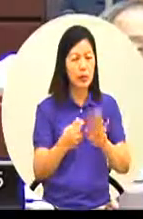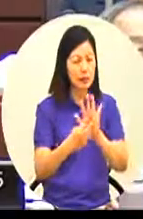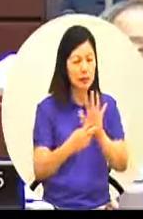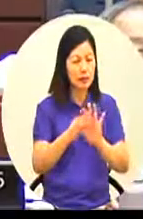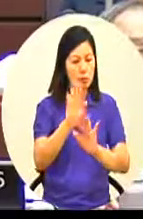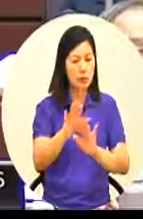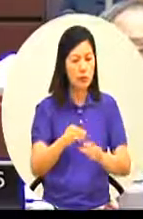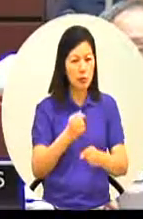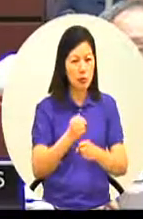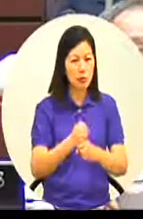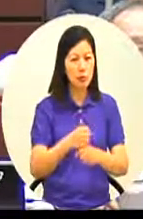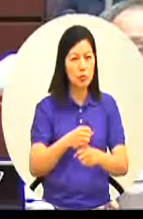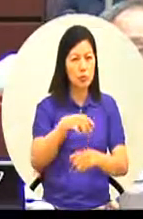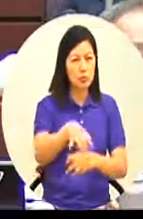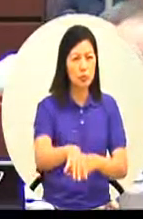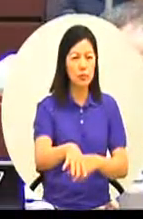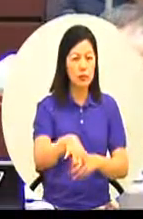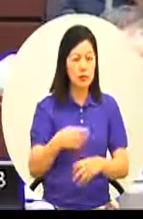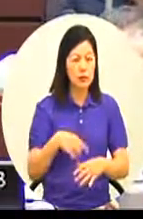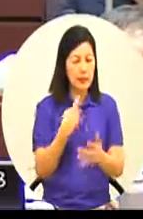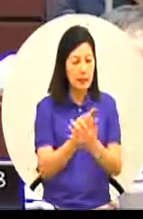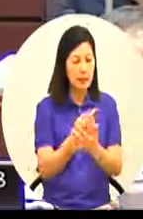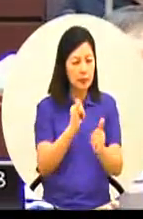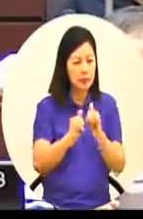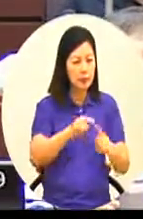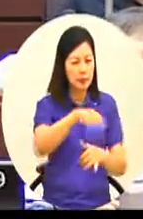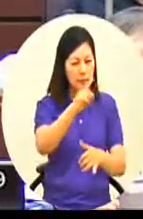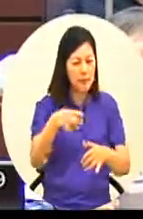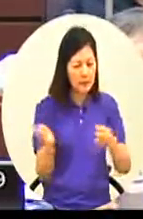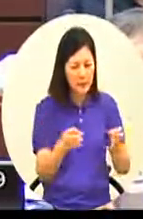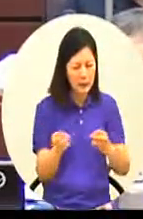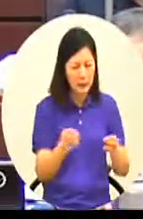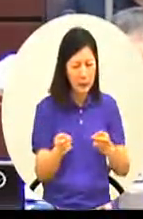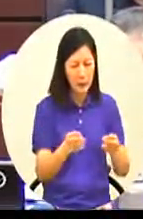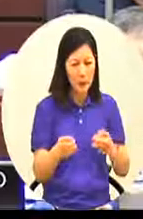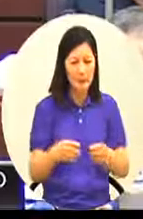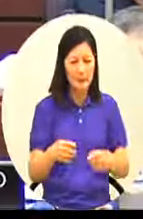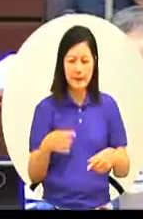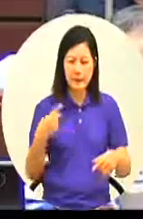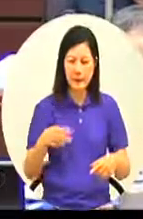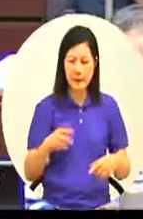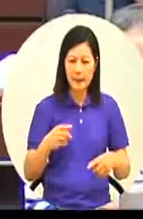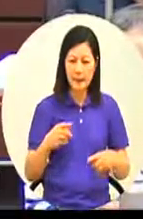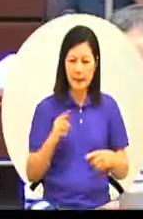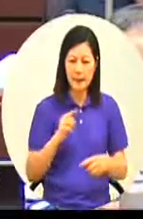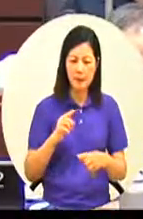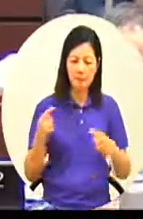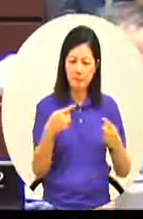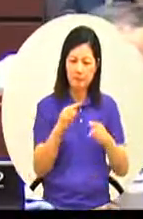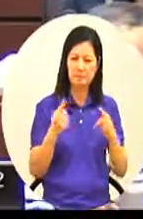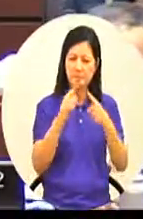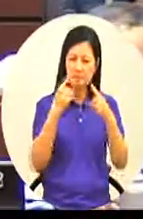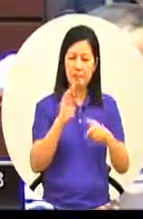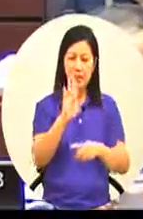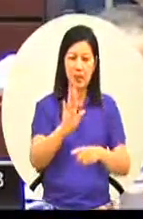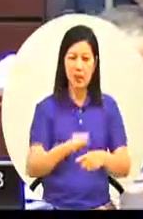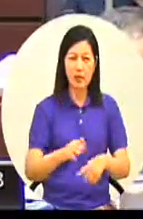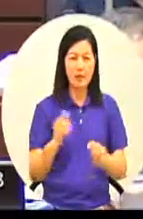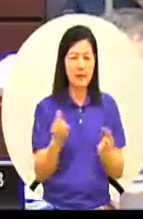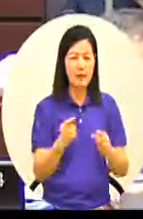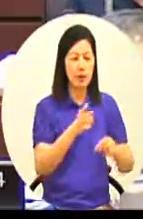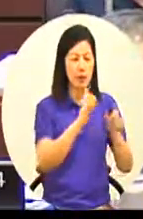很受感动啊，因为参与的人很热烈的讨论，然后彼此辩论说，哎，这个案子怎么做比较好？比如说这个鼓山国小，